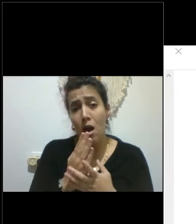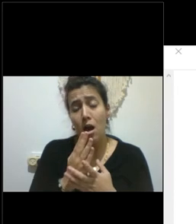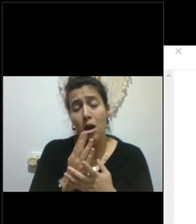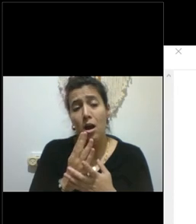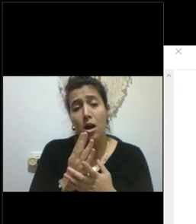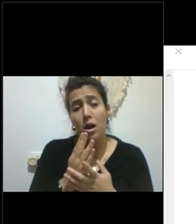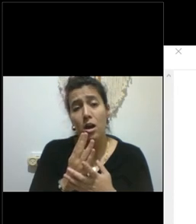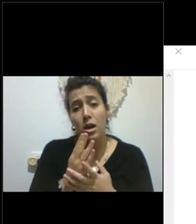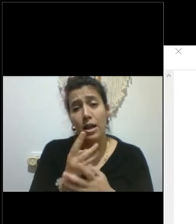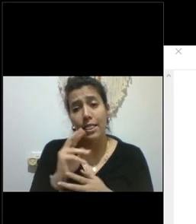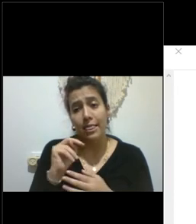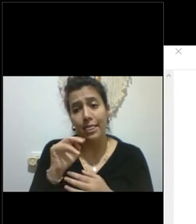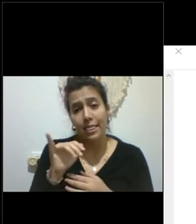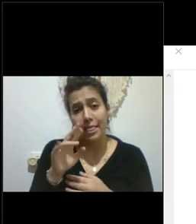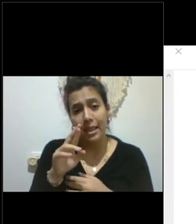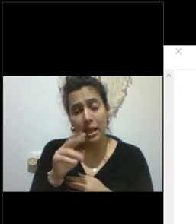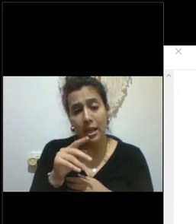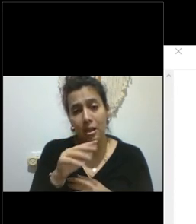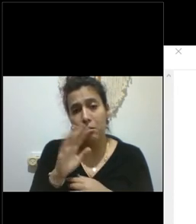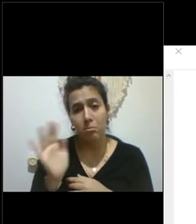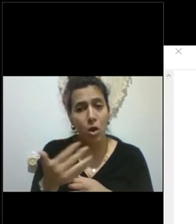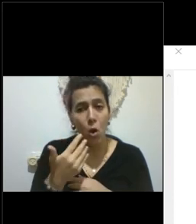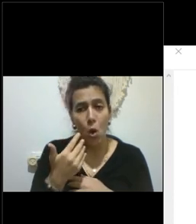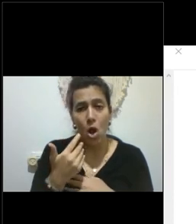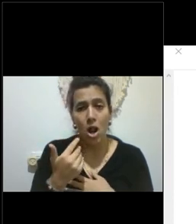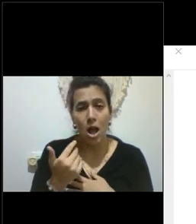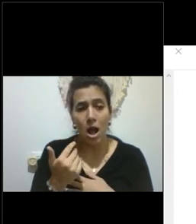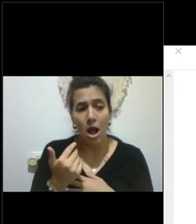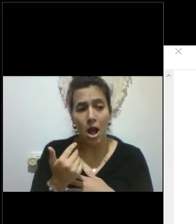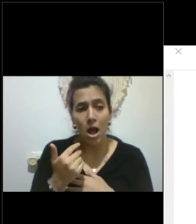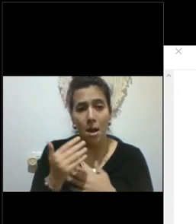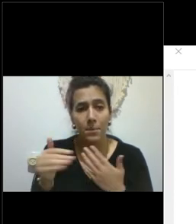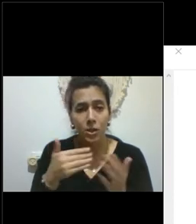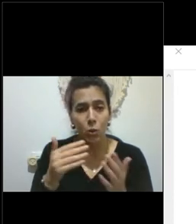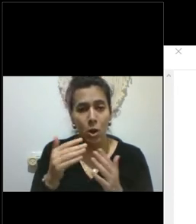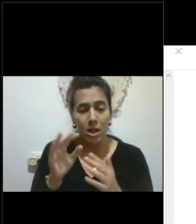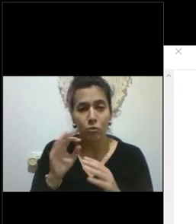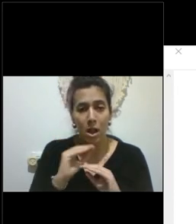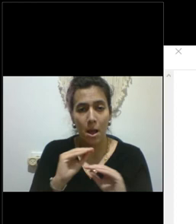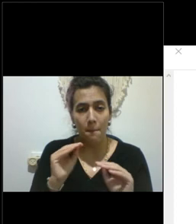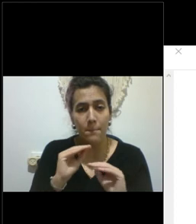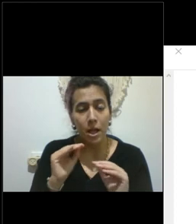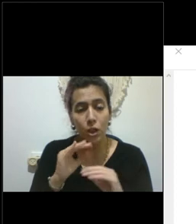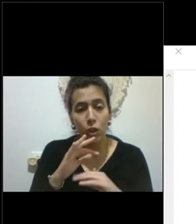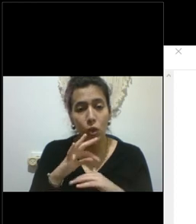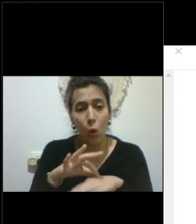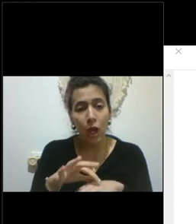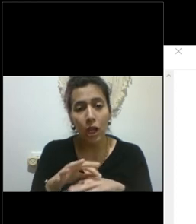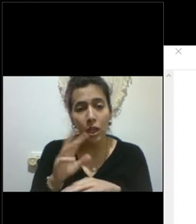אצל ניר ובכל שאר המסלולי מנטורינג יהיו עד 5